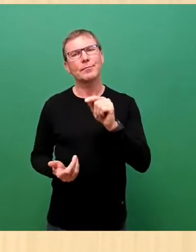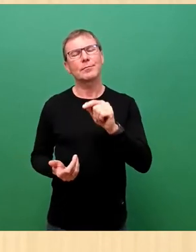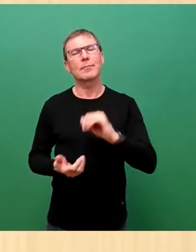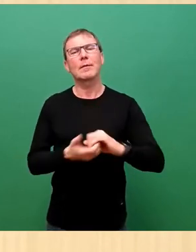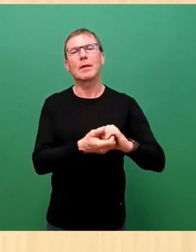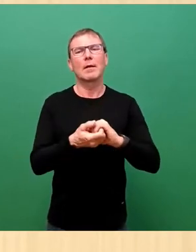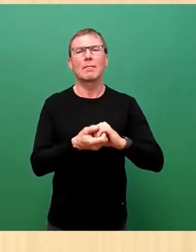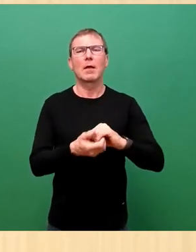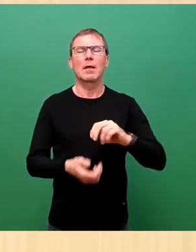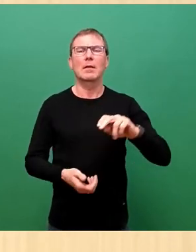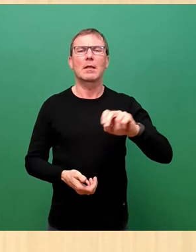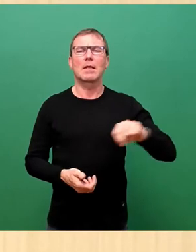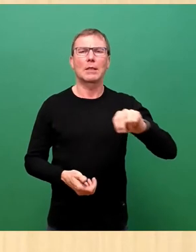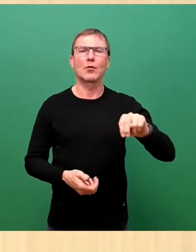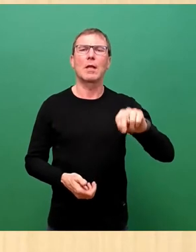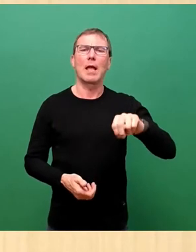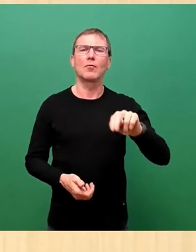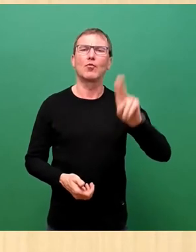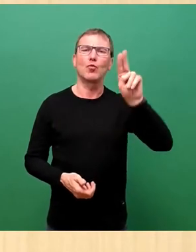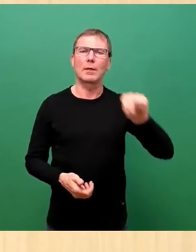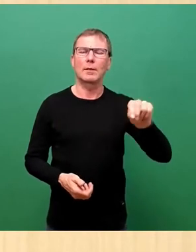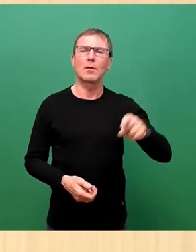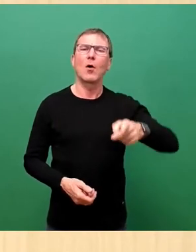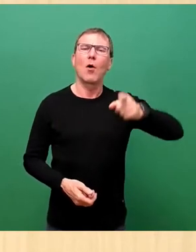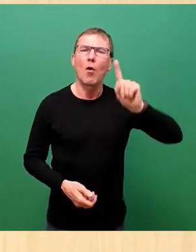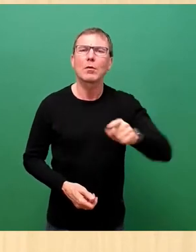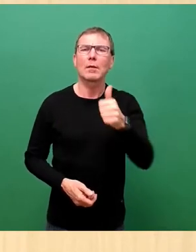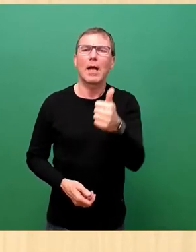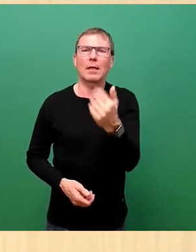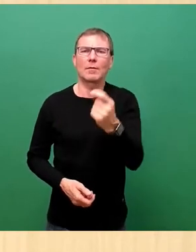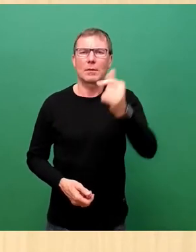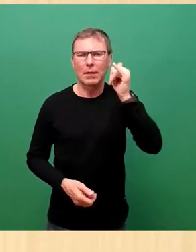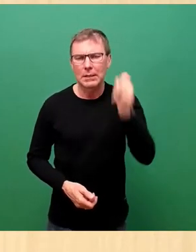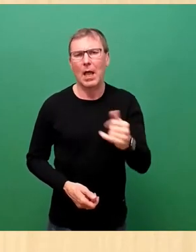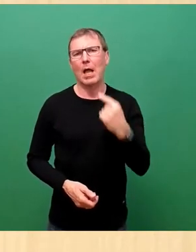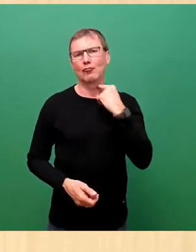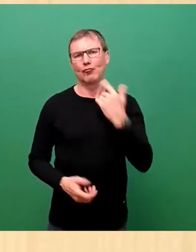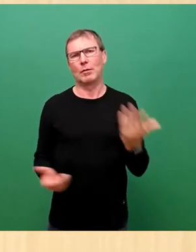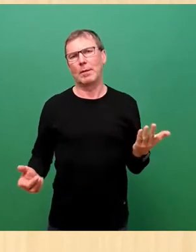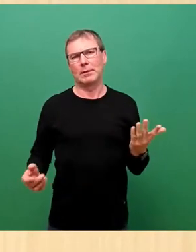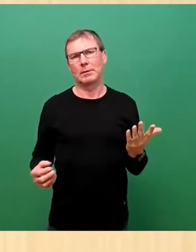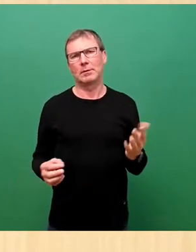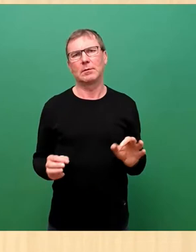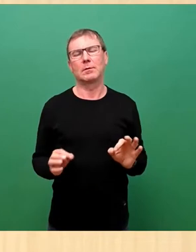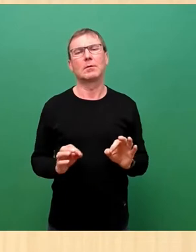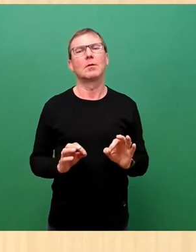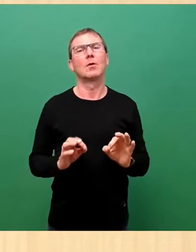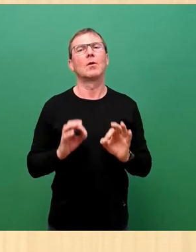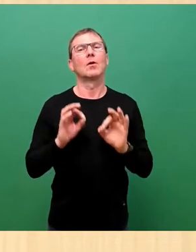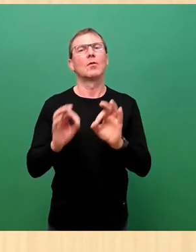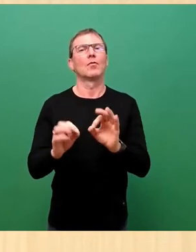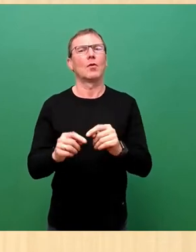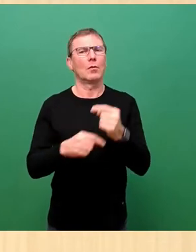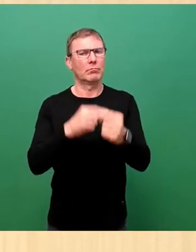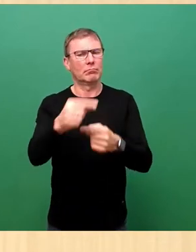Nationen 141 Ja-Stimmen da waren, um das Vorgehen,